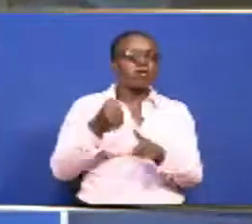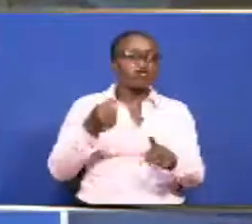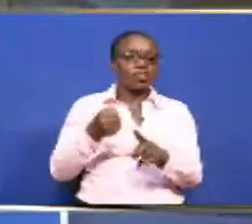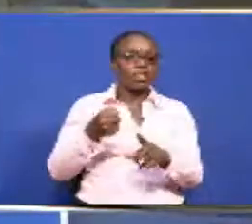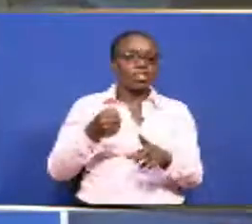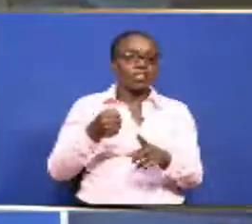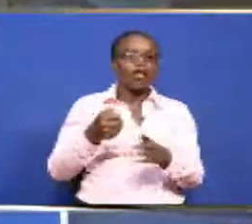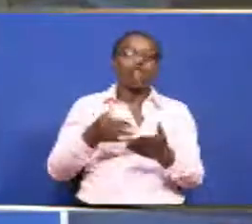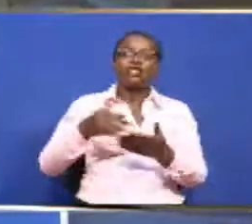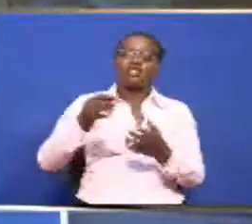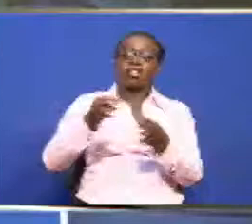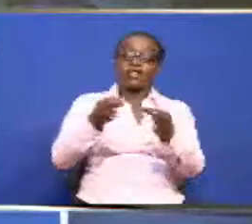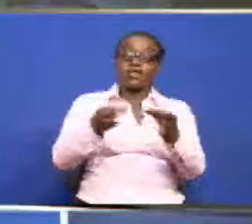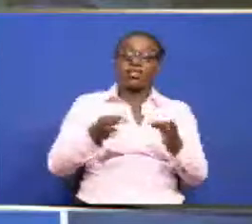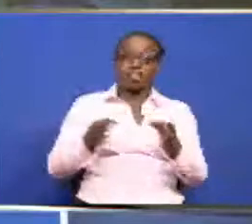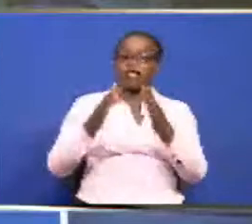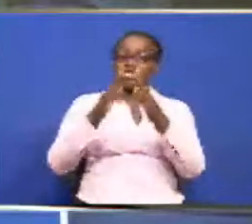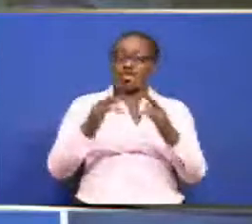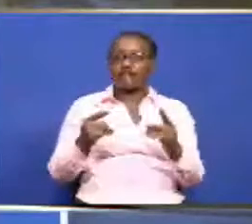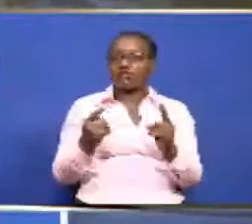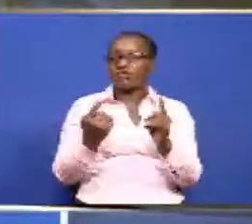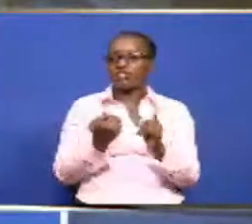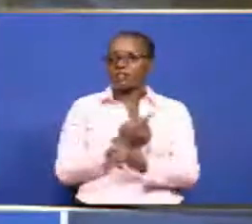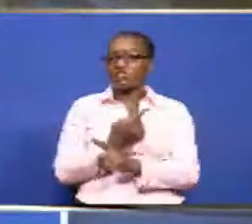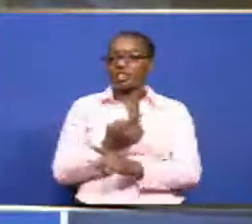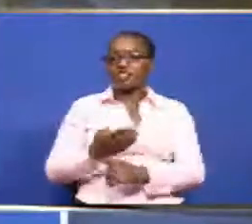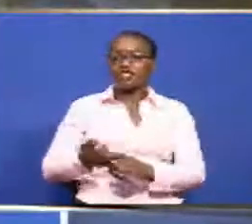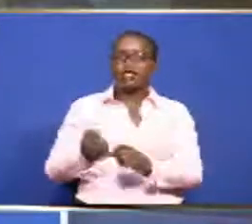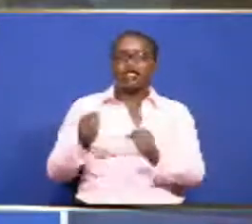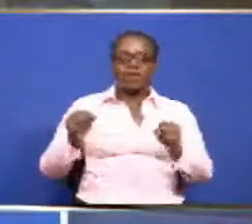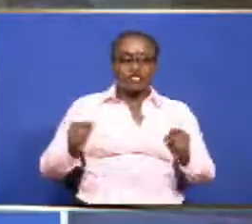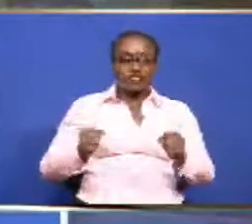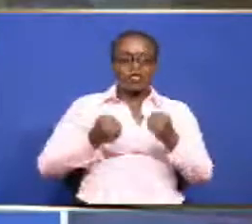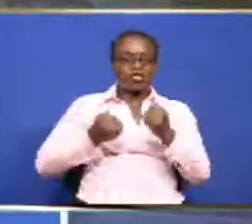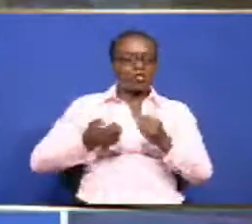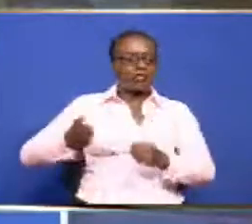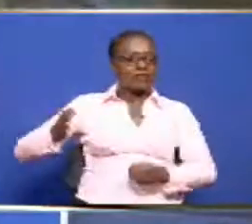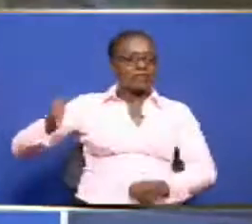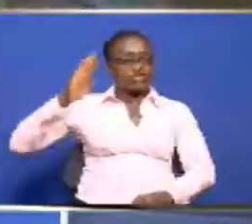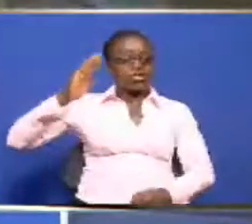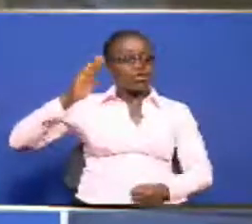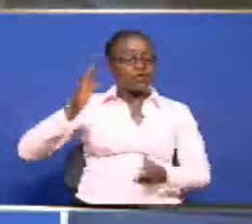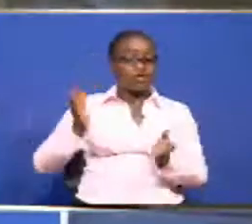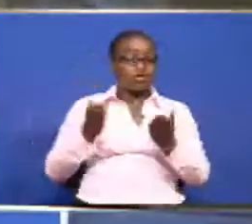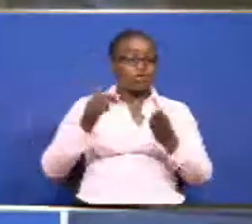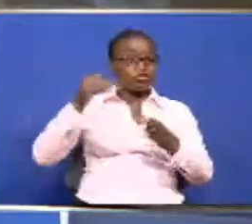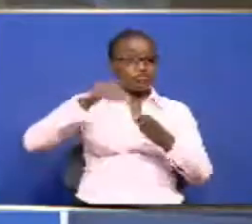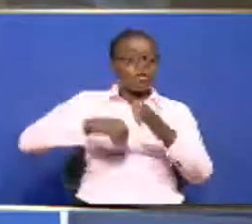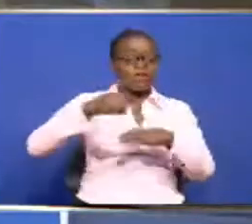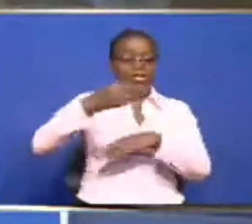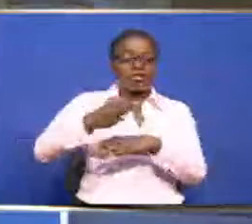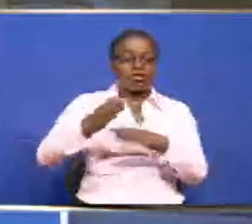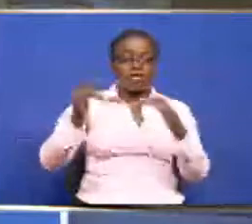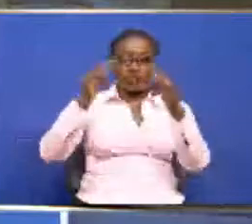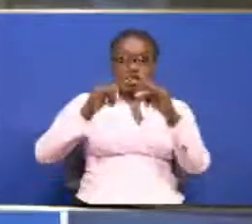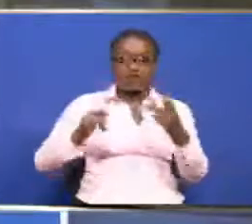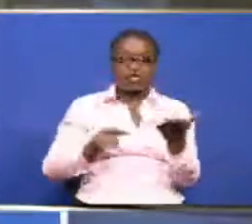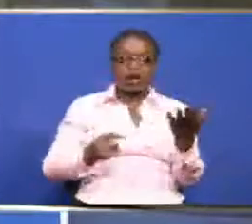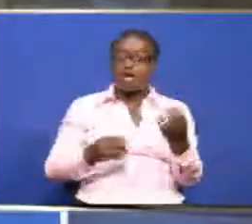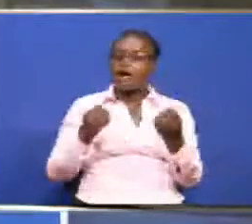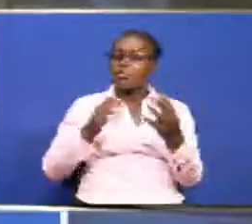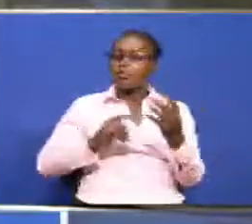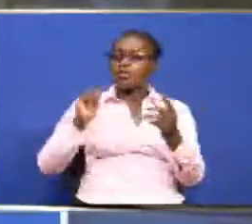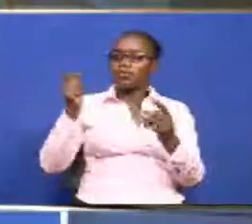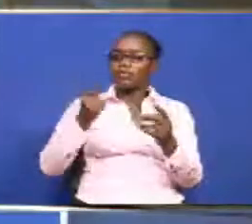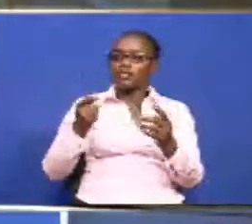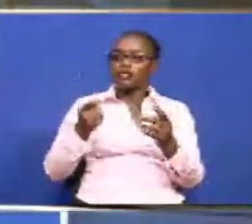na taswira ya aina yake, huku usalama ukiimarishwa nje na ndani ya jumba hilo. Baadhi ya Wakenya walijitokeza kujionea msafara